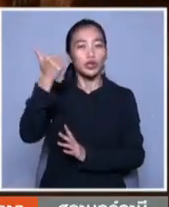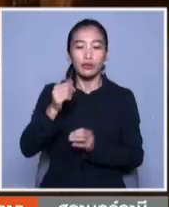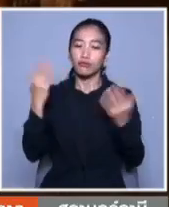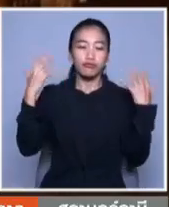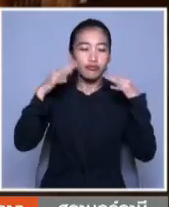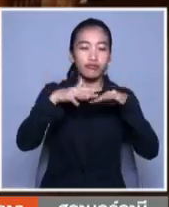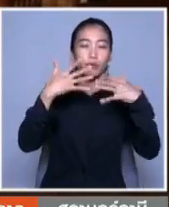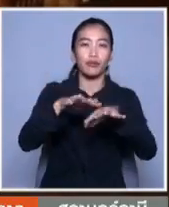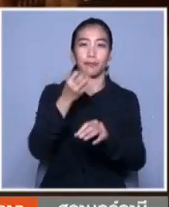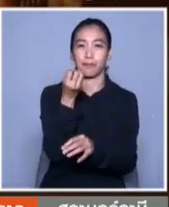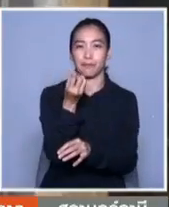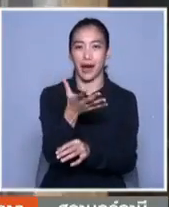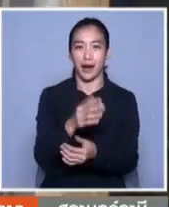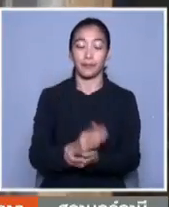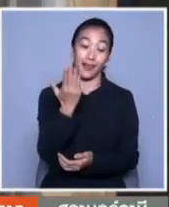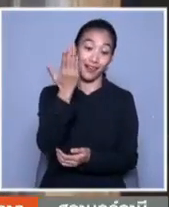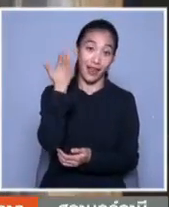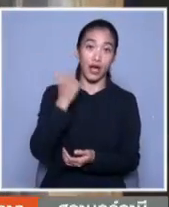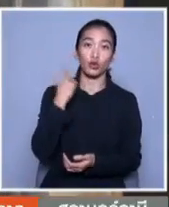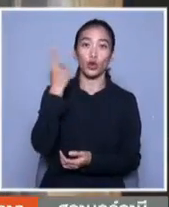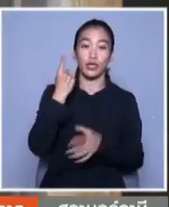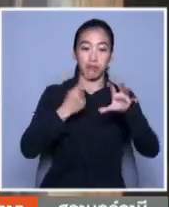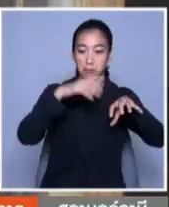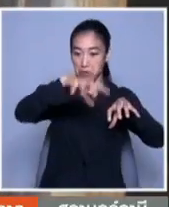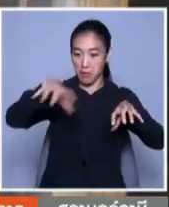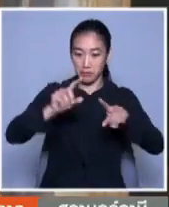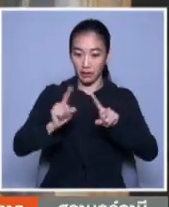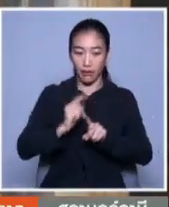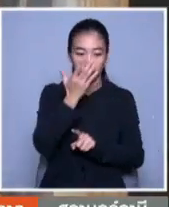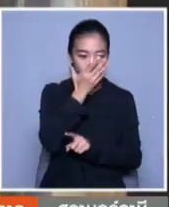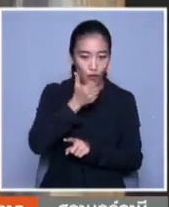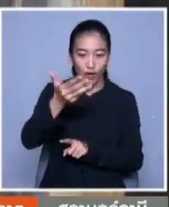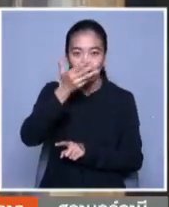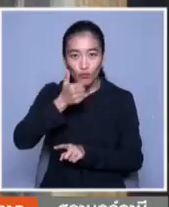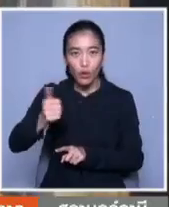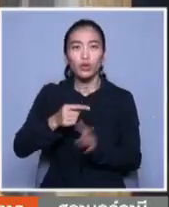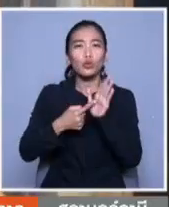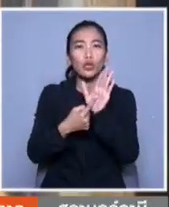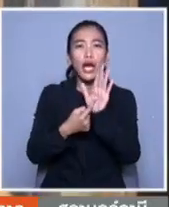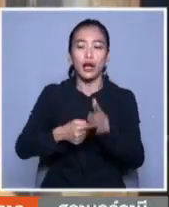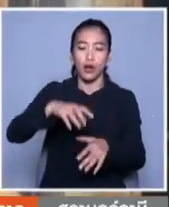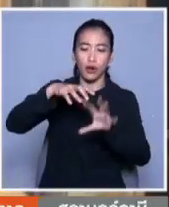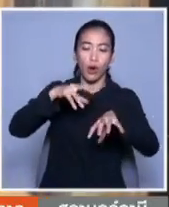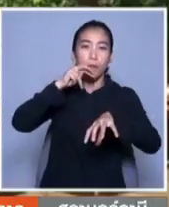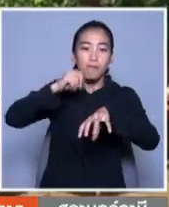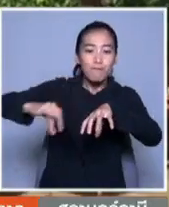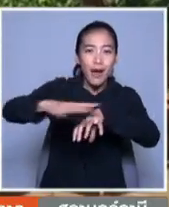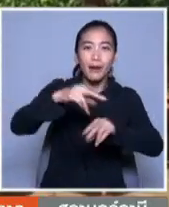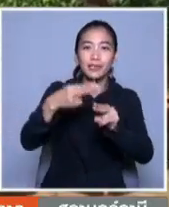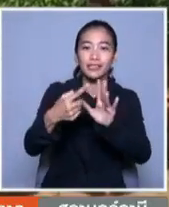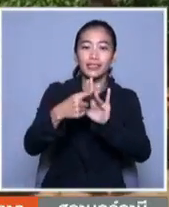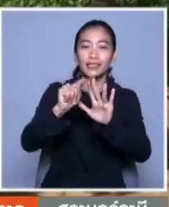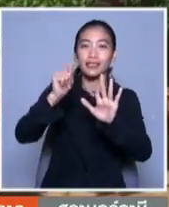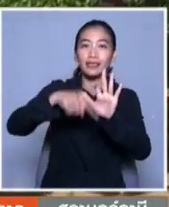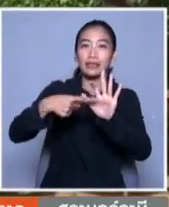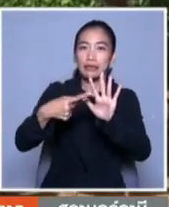ถานที่ท่องเที่ยวต่างๆกลับมาสวยงามมากจริงๆนะคะทั้งที่แหล่งดำน้ำที่เกาะเต่าหมู่เกาะอ่างทองปะการังเ